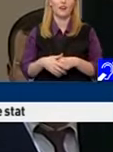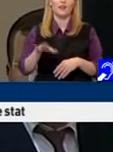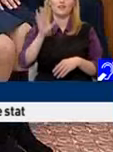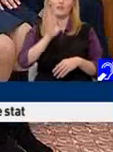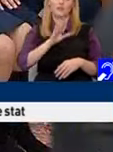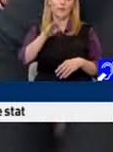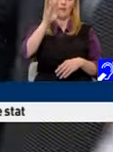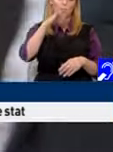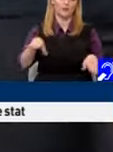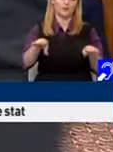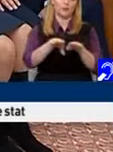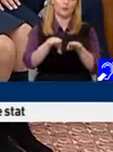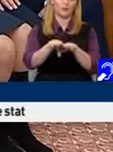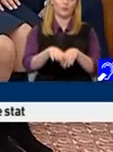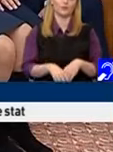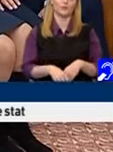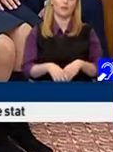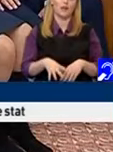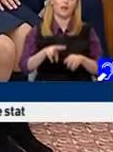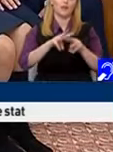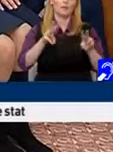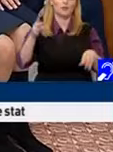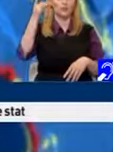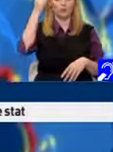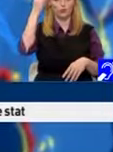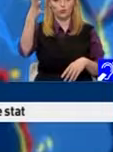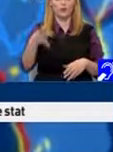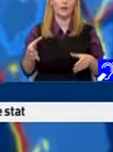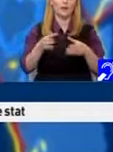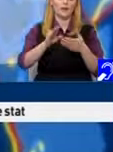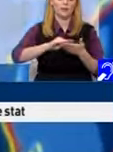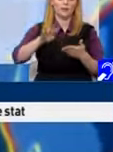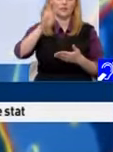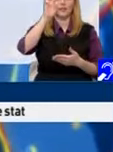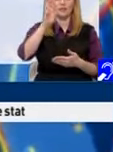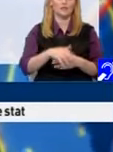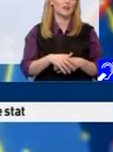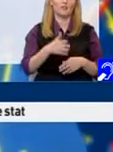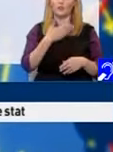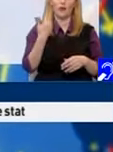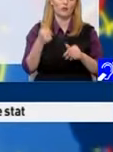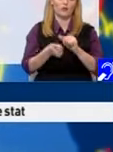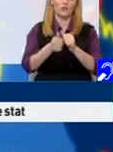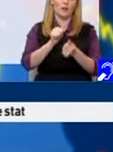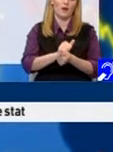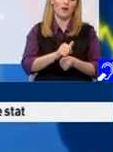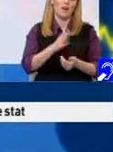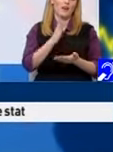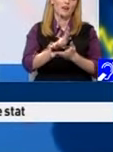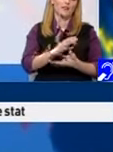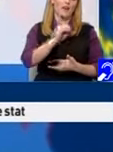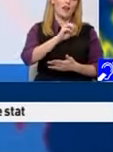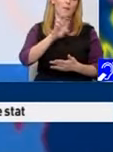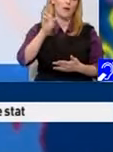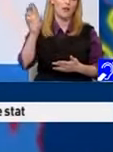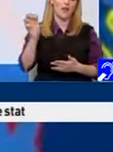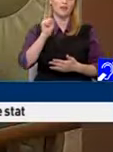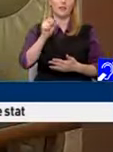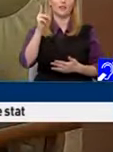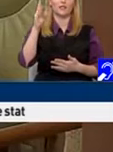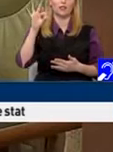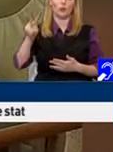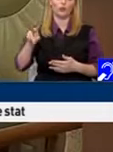de gen. La Ministerul Educației, Culturii și Cercetării, echipa de secretar nu a suferit mari schimbări, fiind compusă din Elena Belei și Andrei